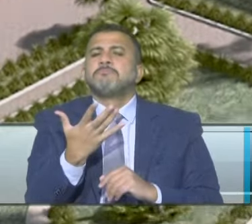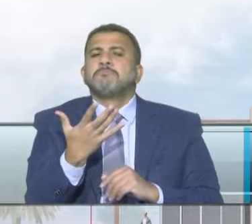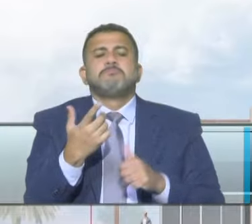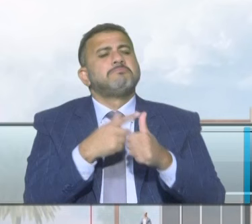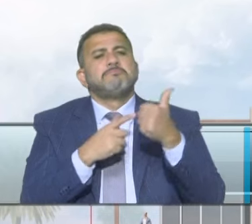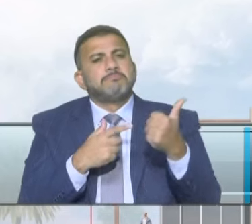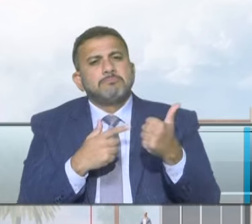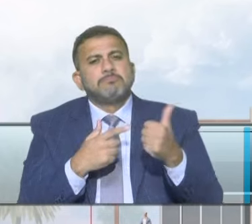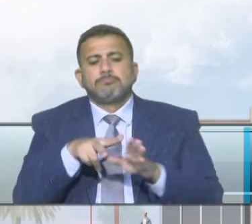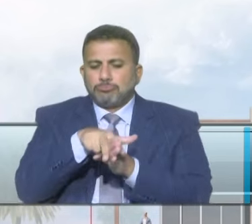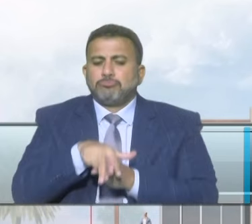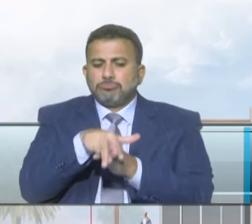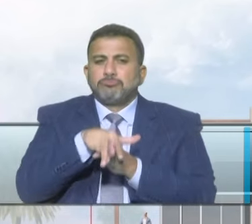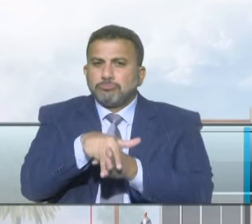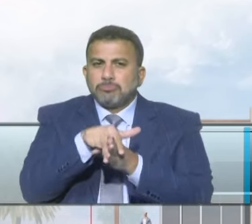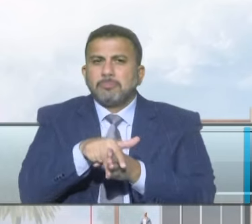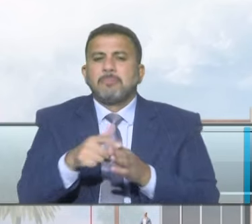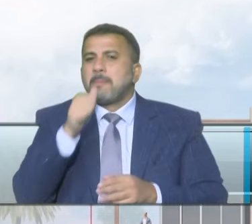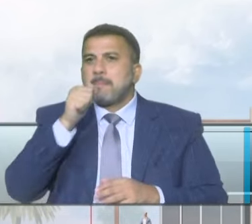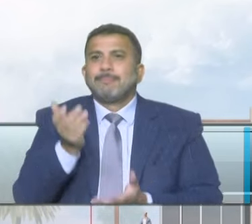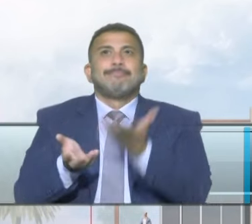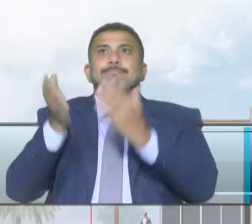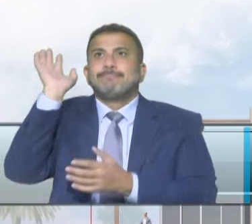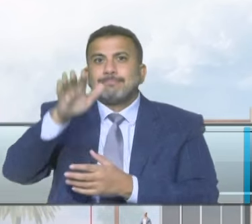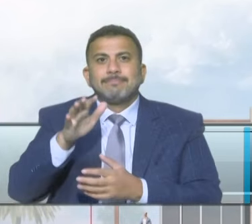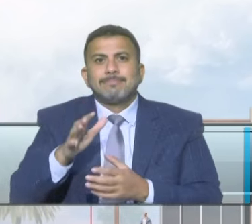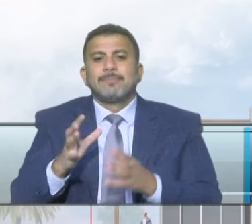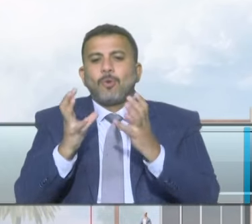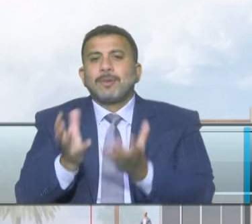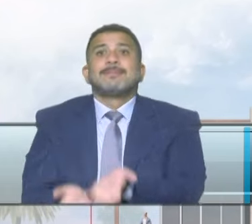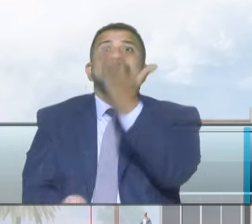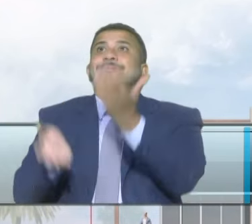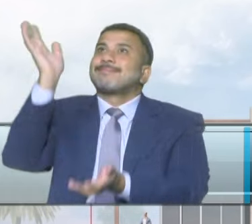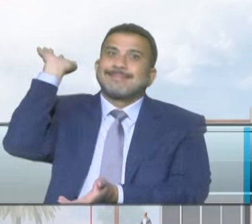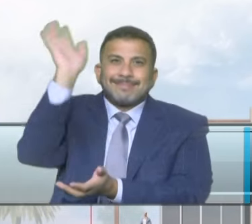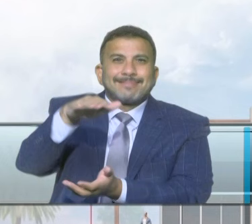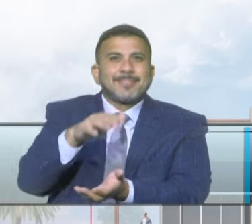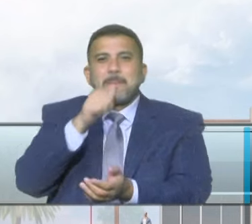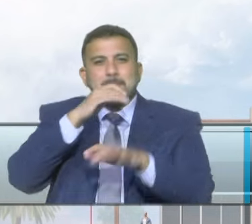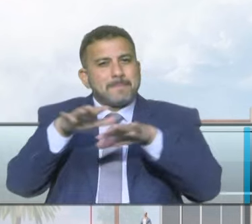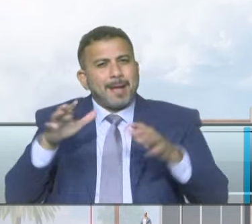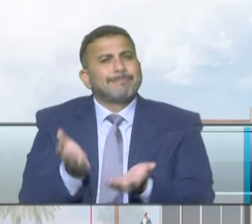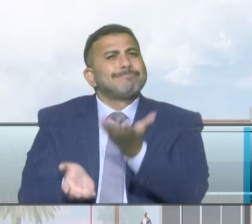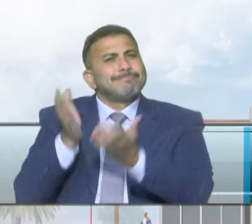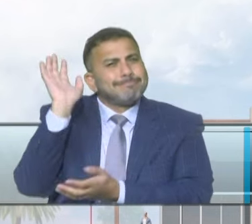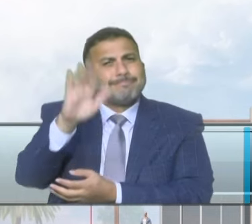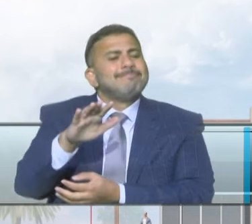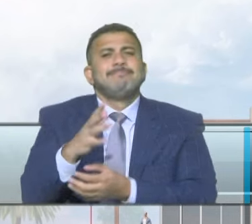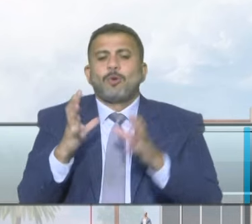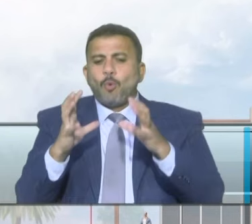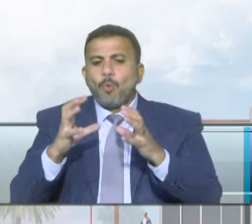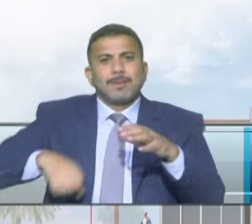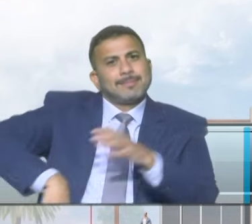كانت مهرجانات الخيول الالعاب الشاطئيه مهرجان كره الطائره الشاطئيه او مهرجان كره